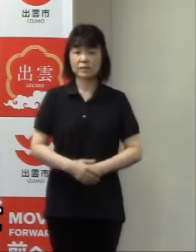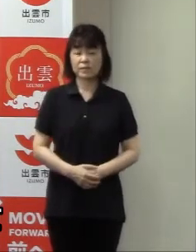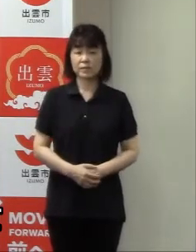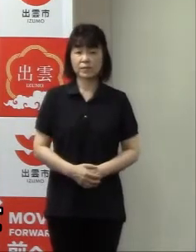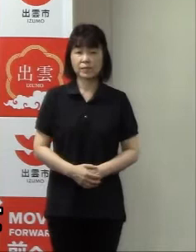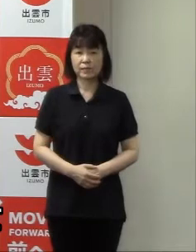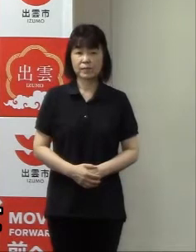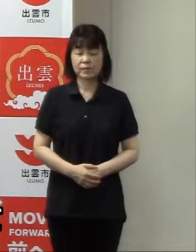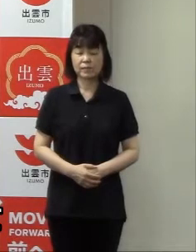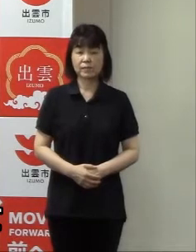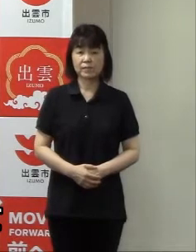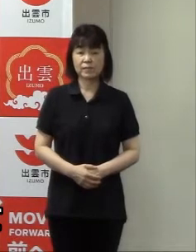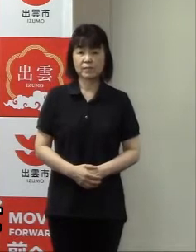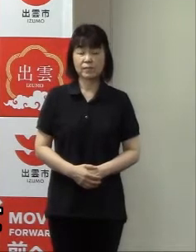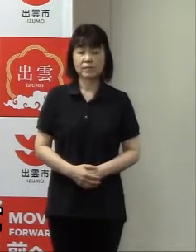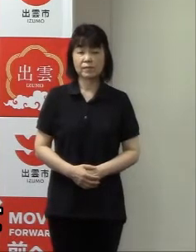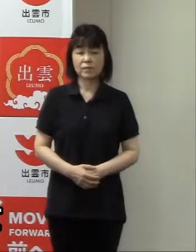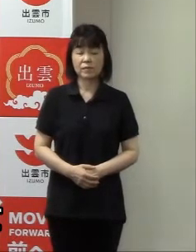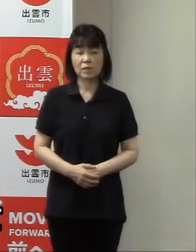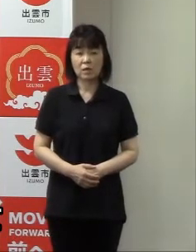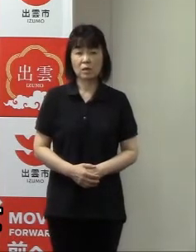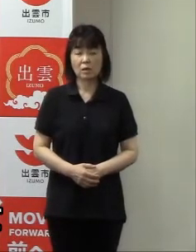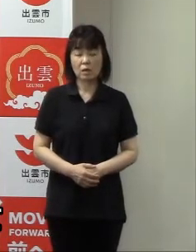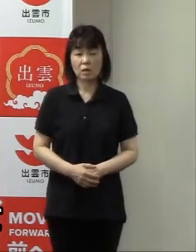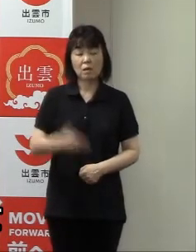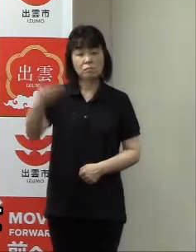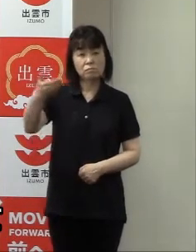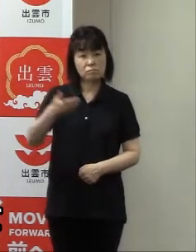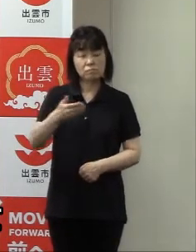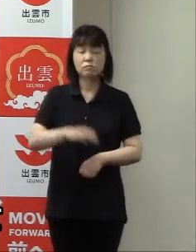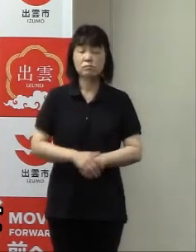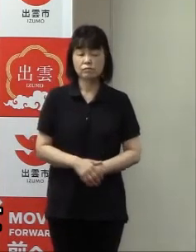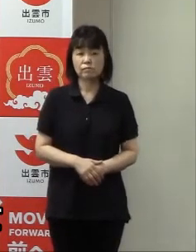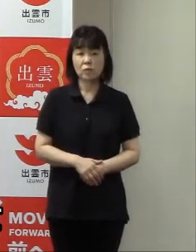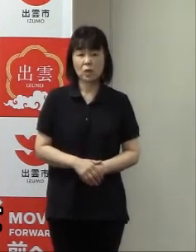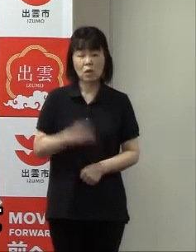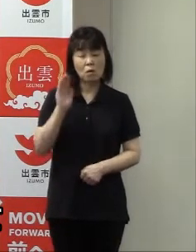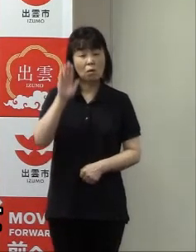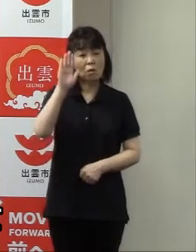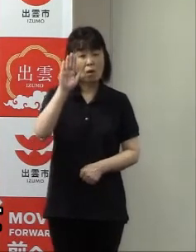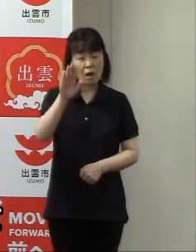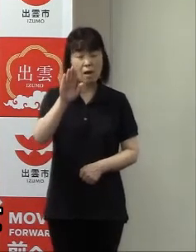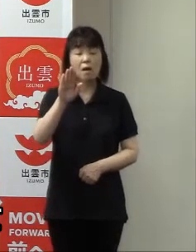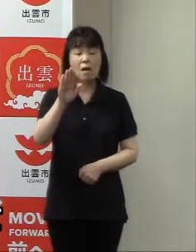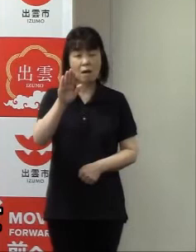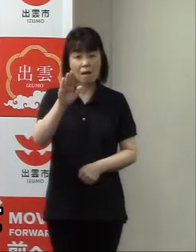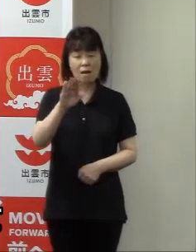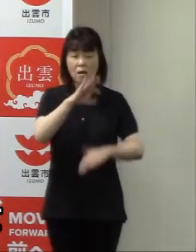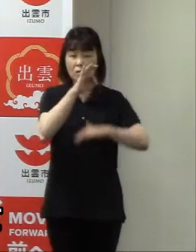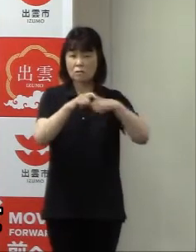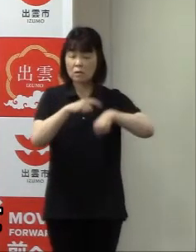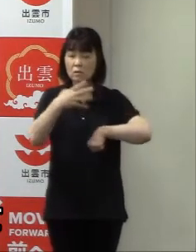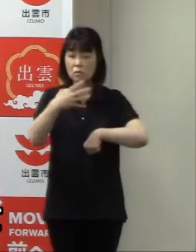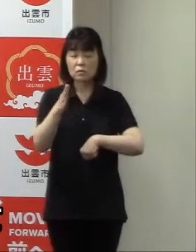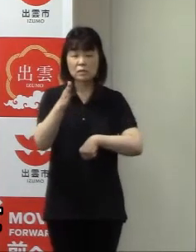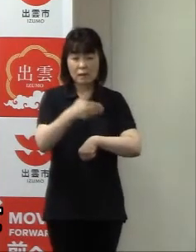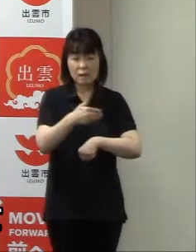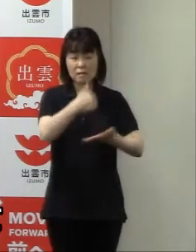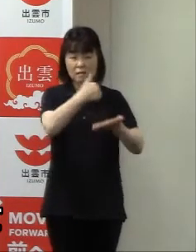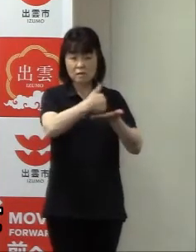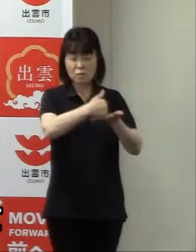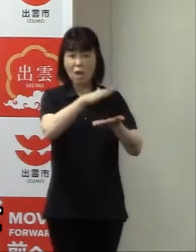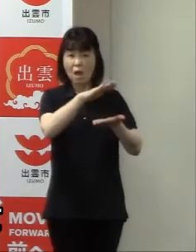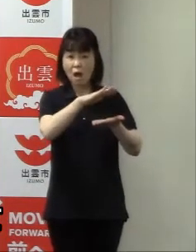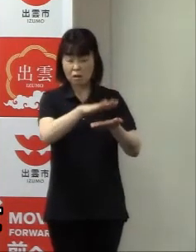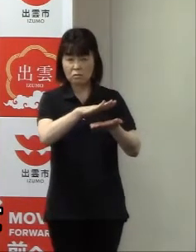わかりました。今後ですけれども、今日その説明もあるということなんですが、それを受けて